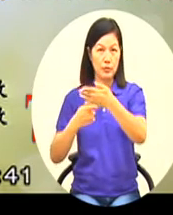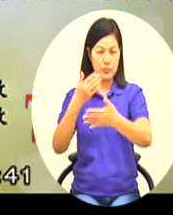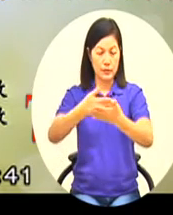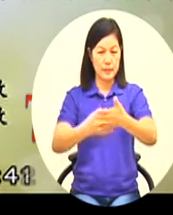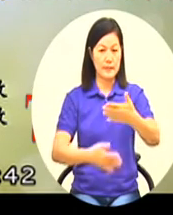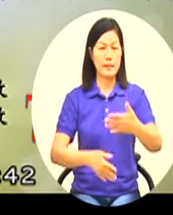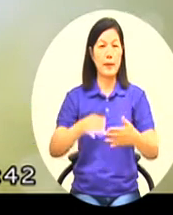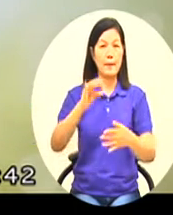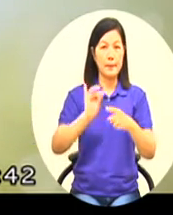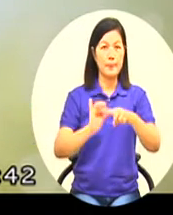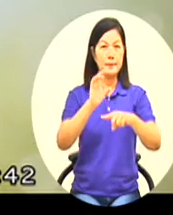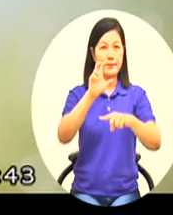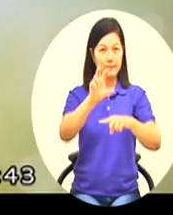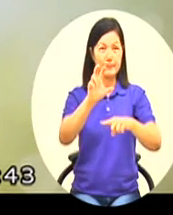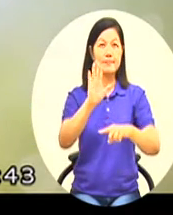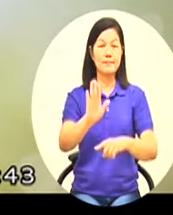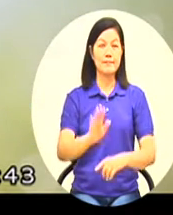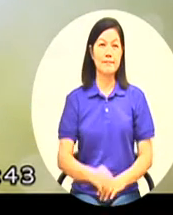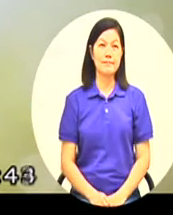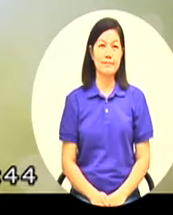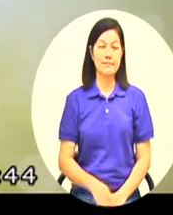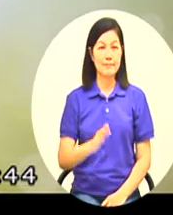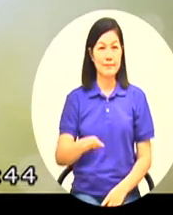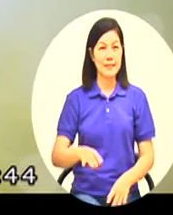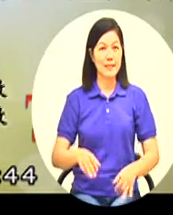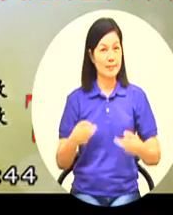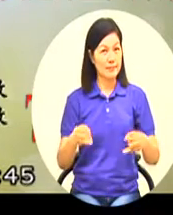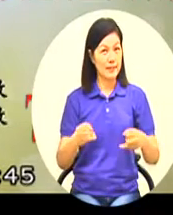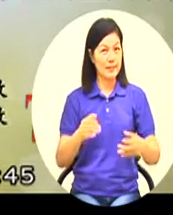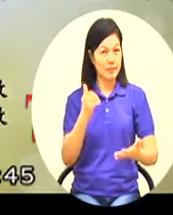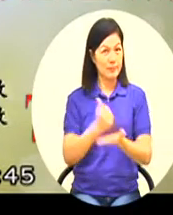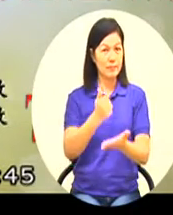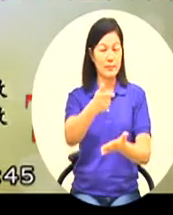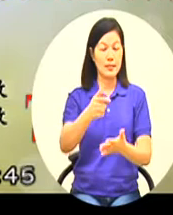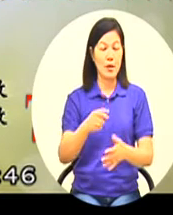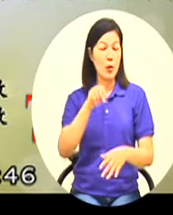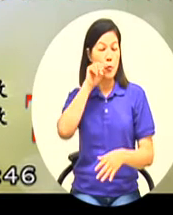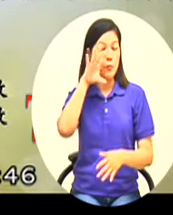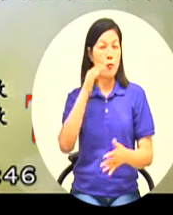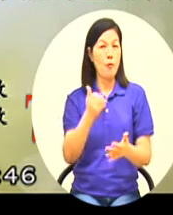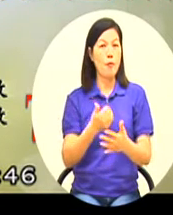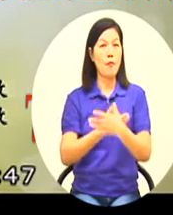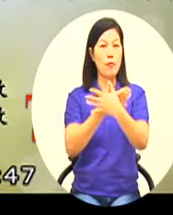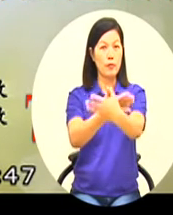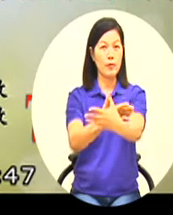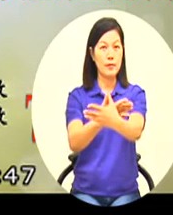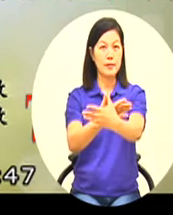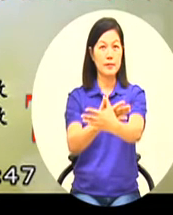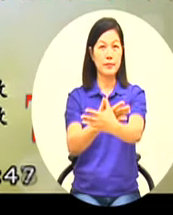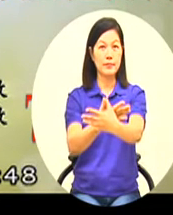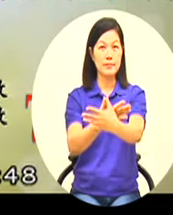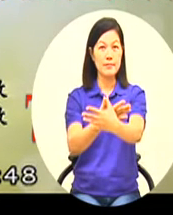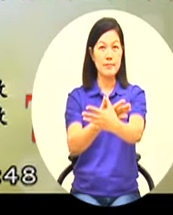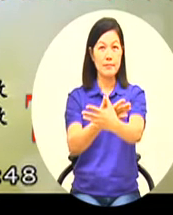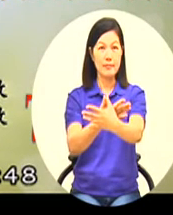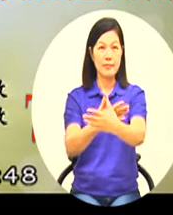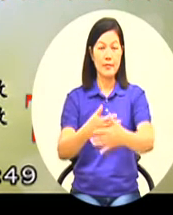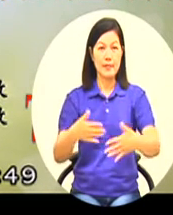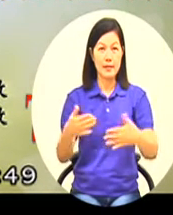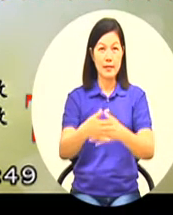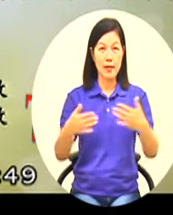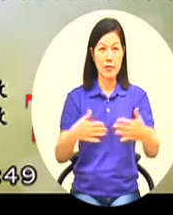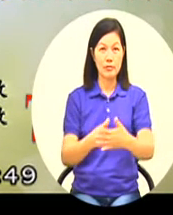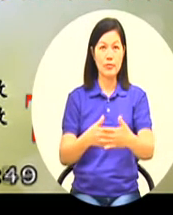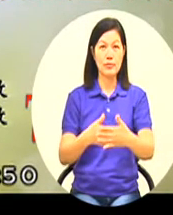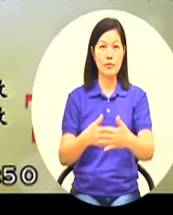70%。那这个成果也荣获交通部来颁发这个静安殊荣列为防治